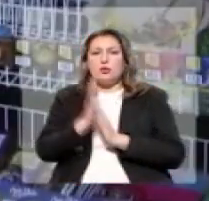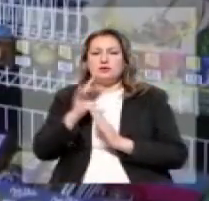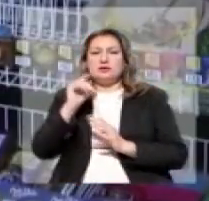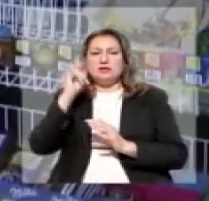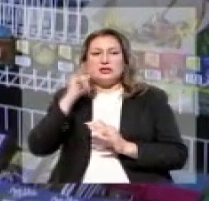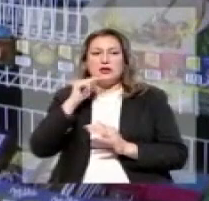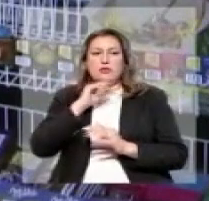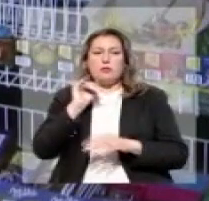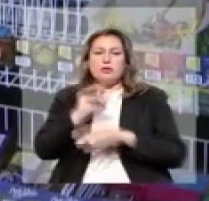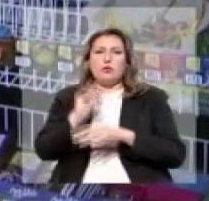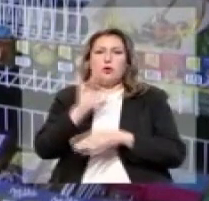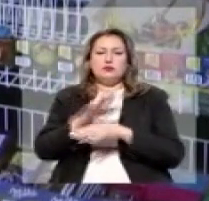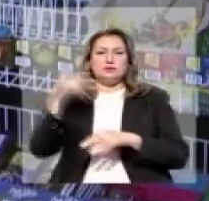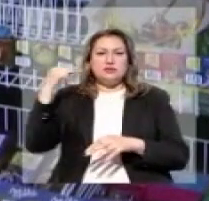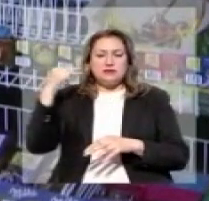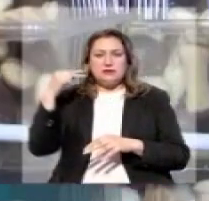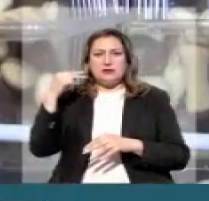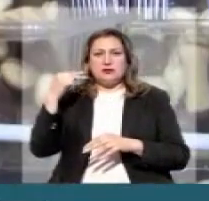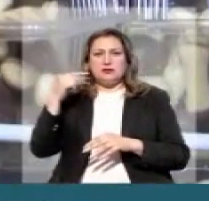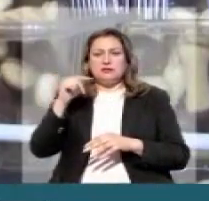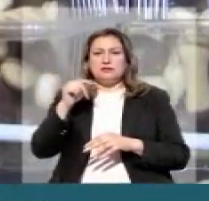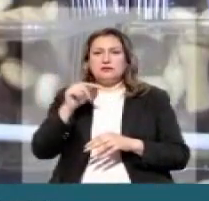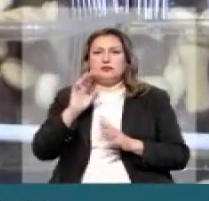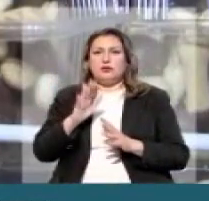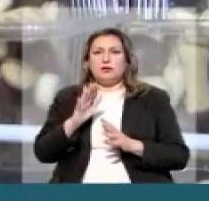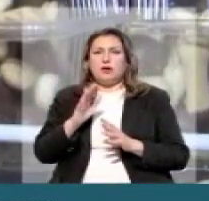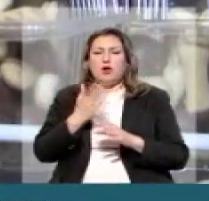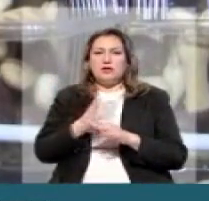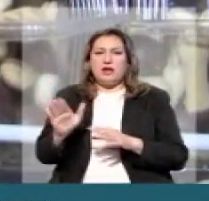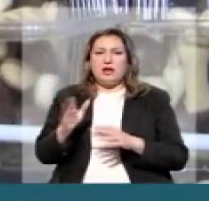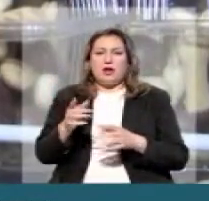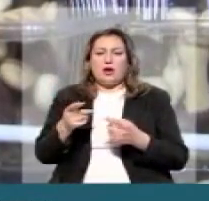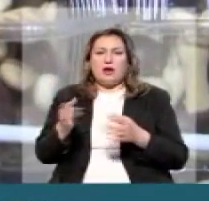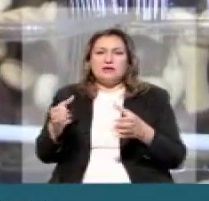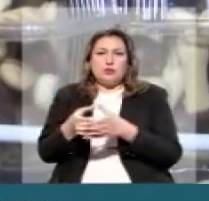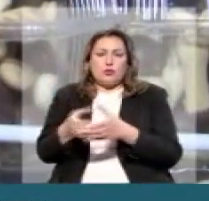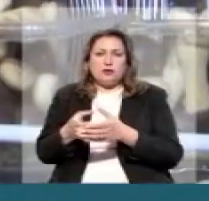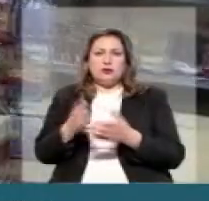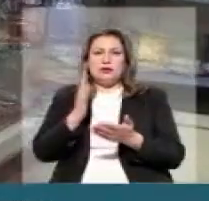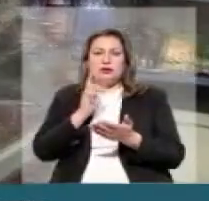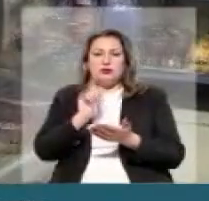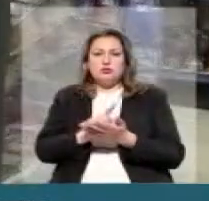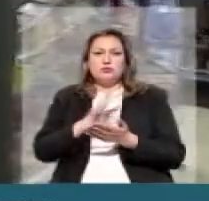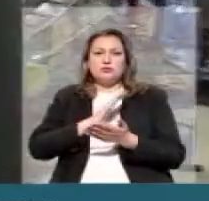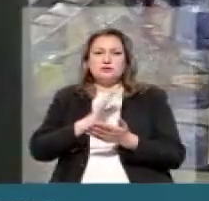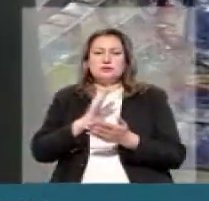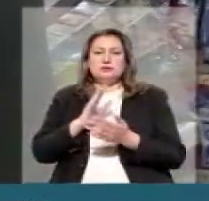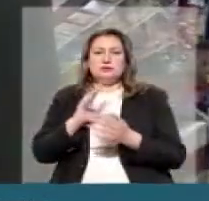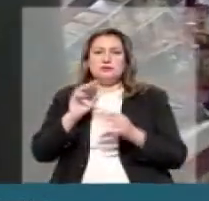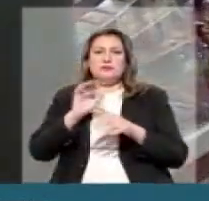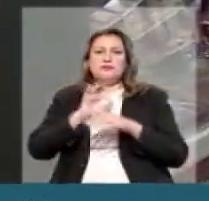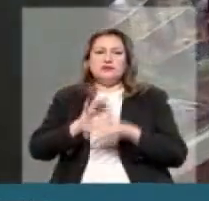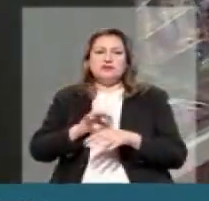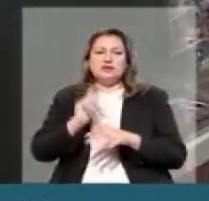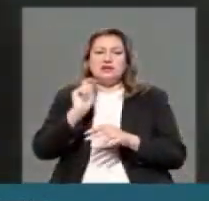тексерулерді қоспағанда мемлекеттік органдардың 2023 жылдан 24 жылға 1 қаңтарға дейін жоспардан тыс тексерулер